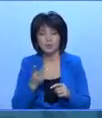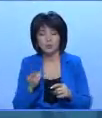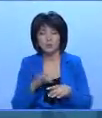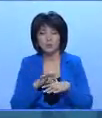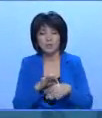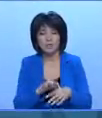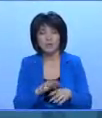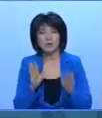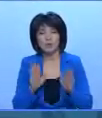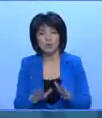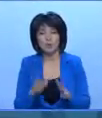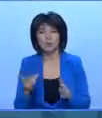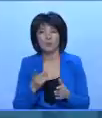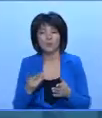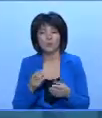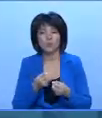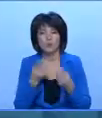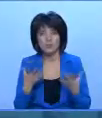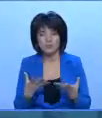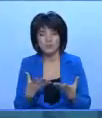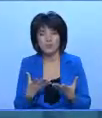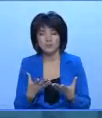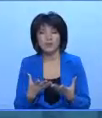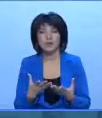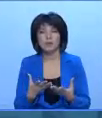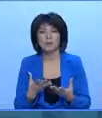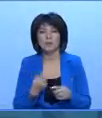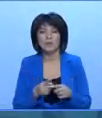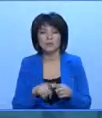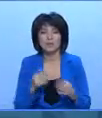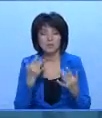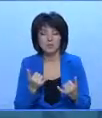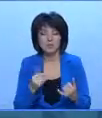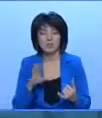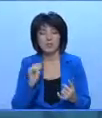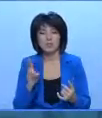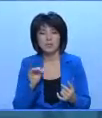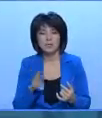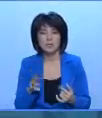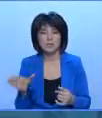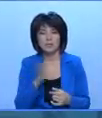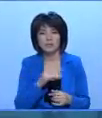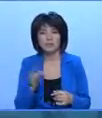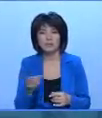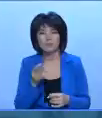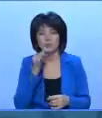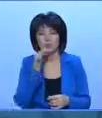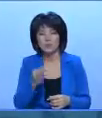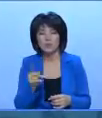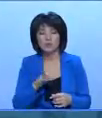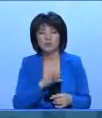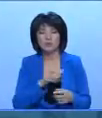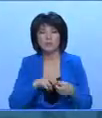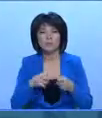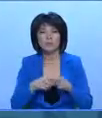керек. Ең бастысы шектен шықпауы тиіс. Нарыққа шығуды тұралататын әкімшілік кедергілерді жою үшін, туындаған мәселелерді жедел шешу үшін екі